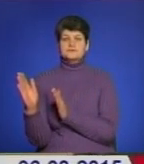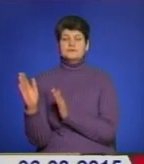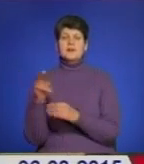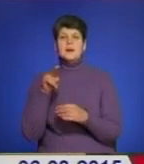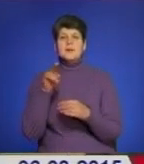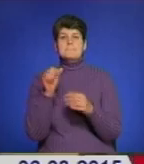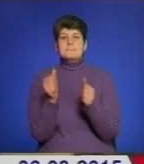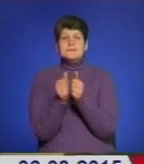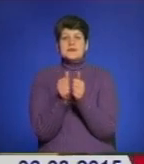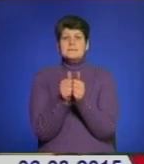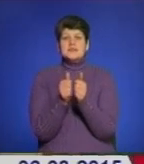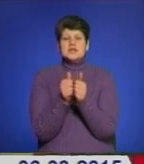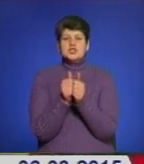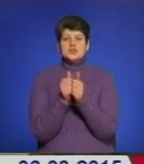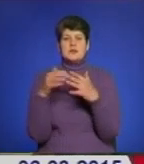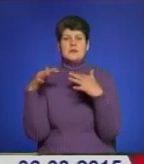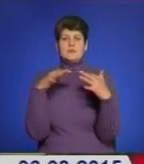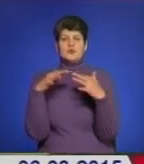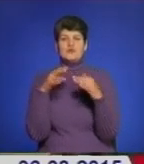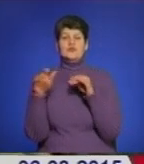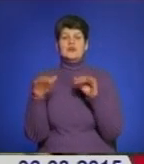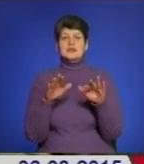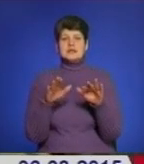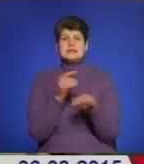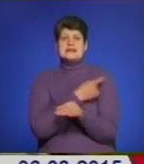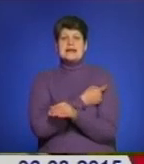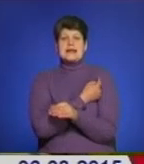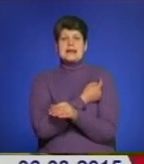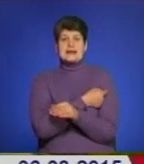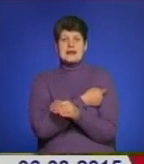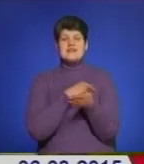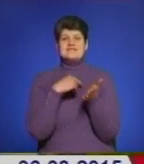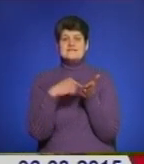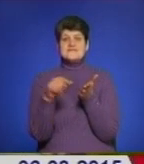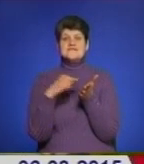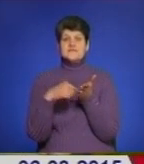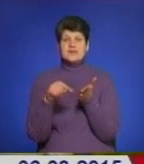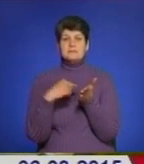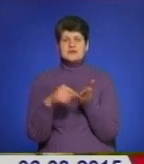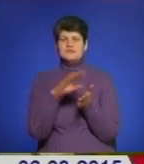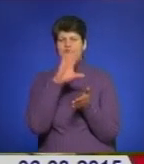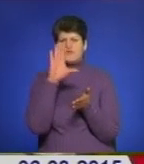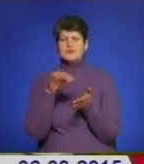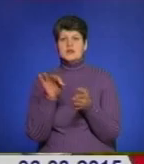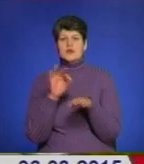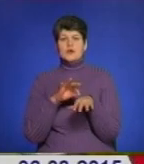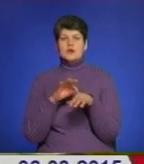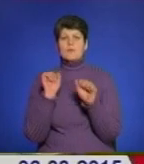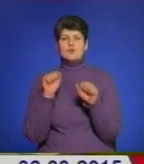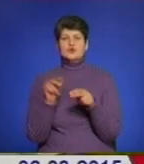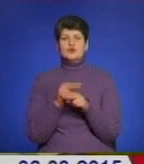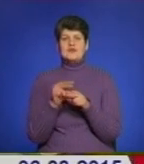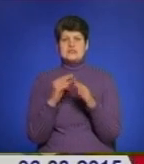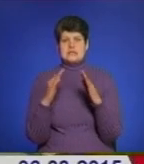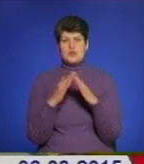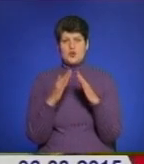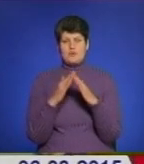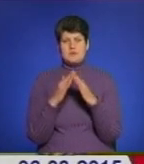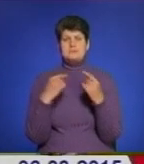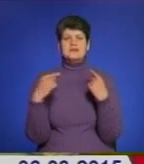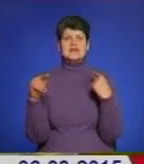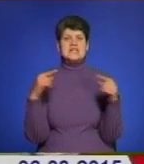приближенні, будемо казати, відкритих бойових дій, з лікарні виписуються всі хворі, які можуть долікуватися вдома. Інші